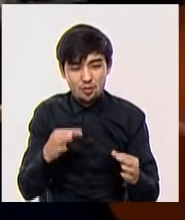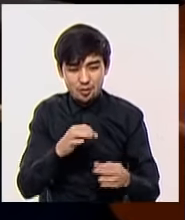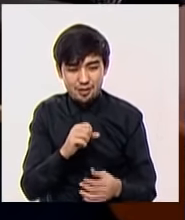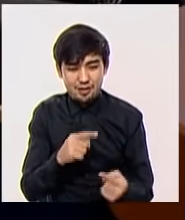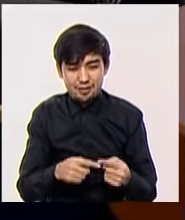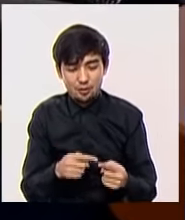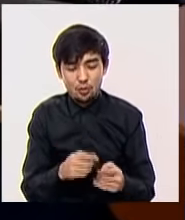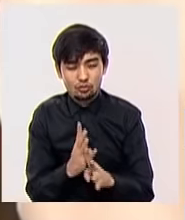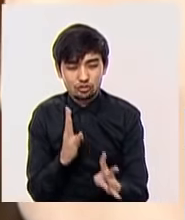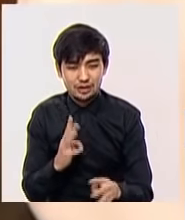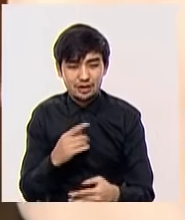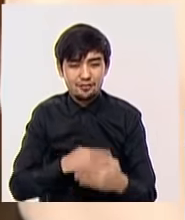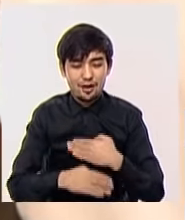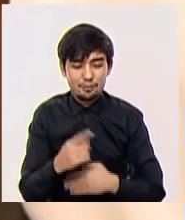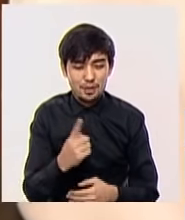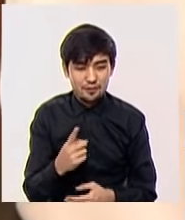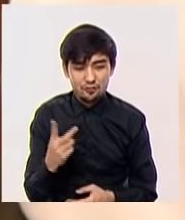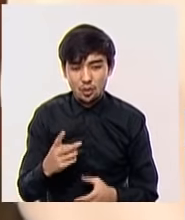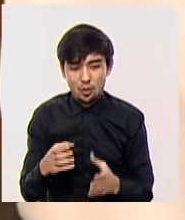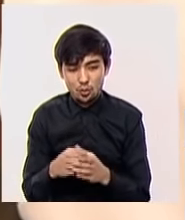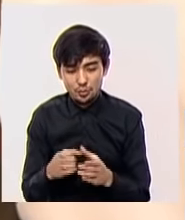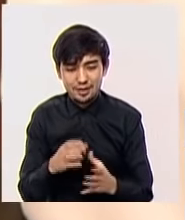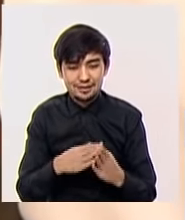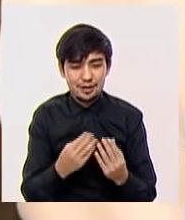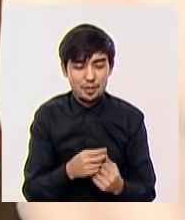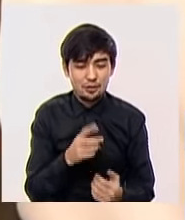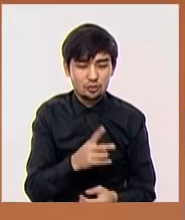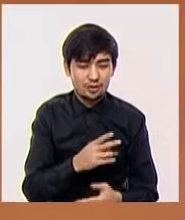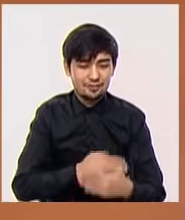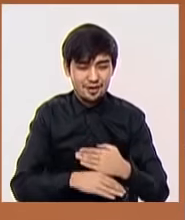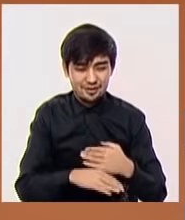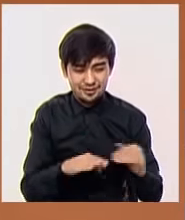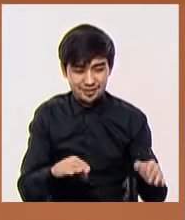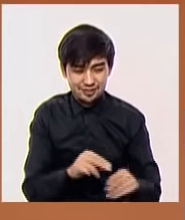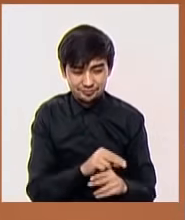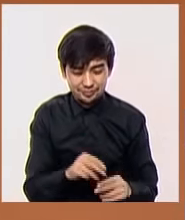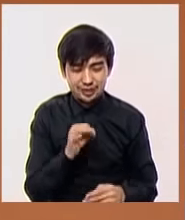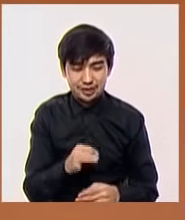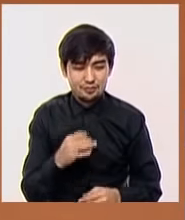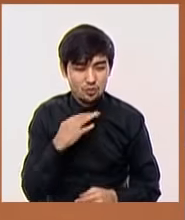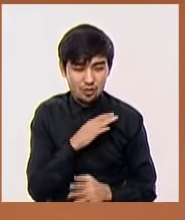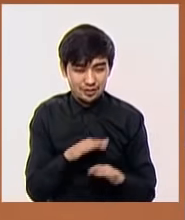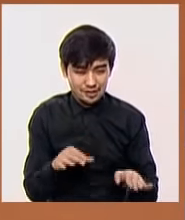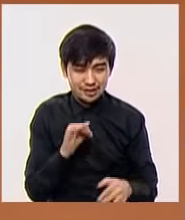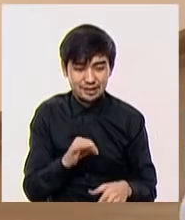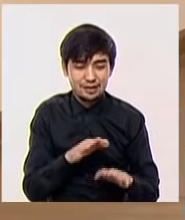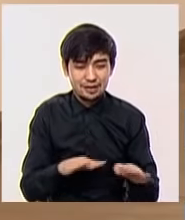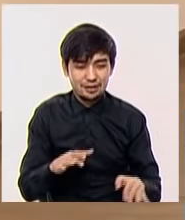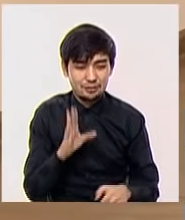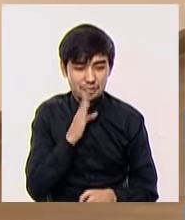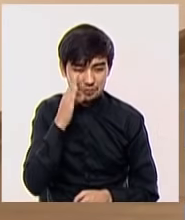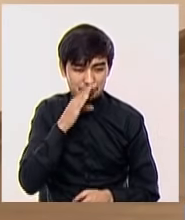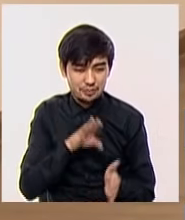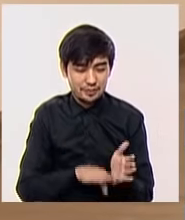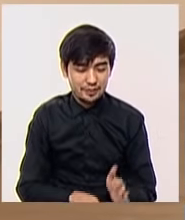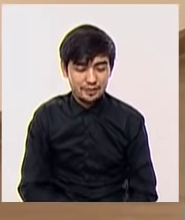очередь на жилье инвалиды 1 и 2 групп всеми где воспитывают детей инвалидов многодетные и дети сироты для